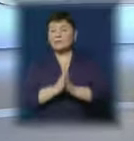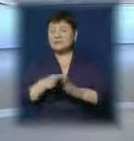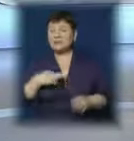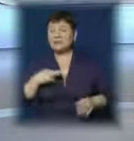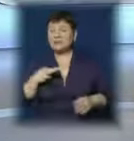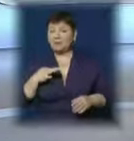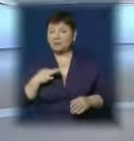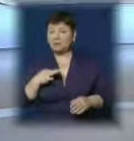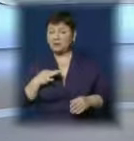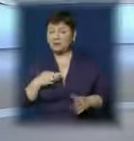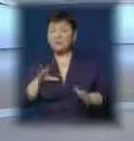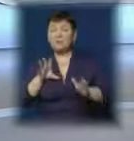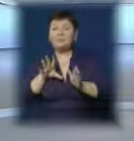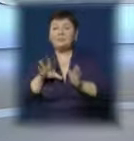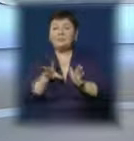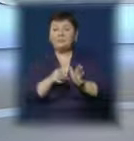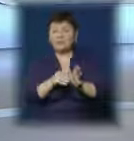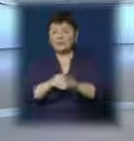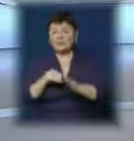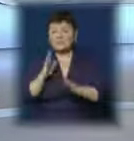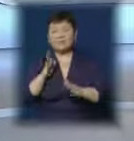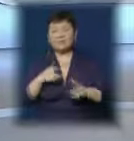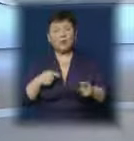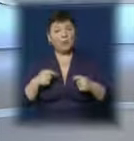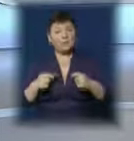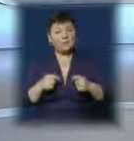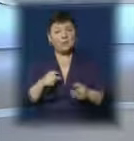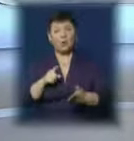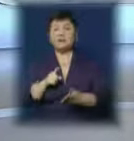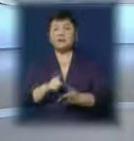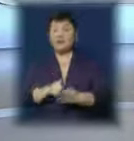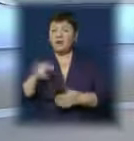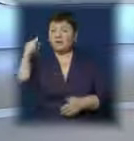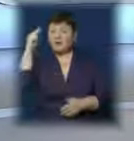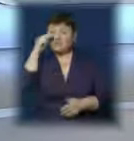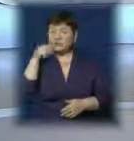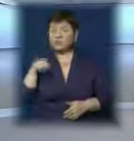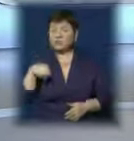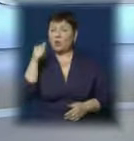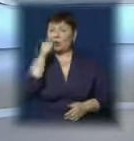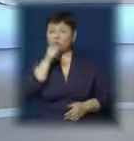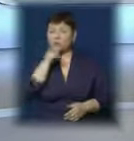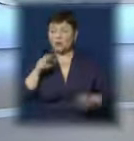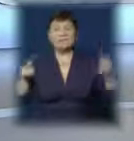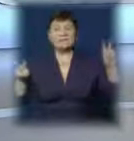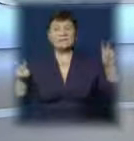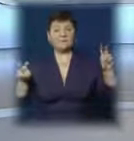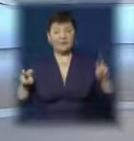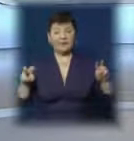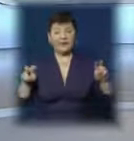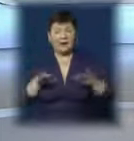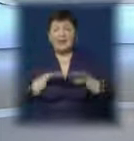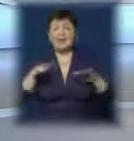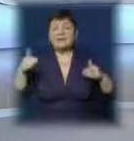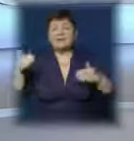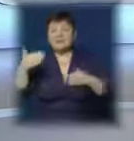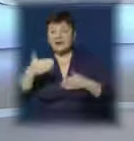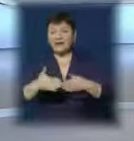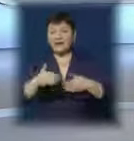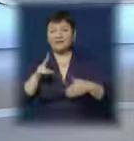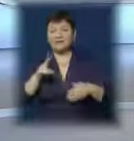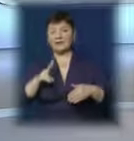краян долучатися до акції, однак бути обережними, обов'язково вивчити цьогорічну символіку і вигляд скриньок, аби не натрапити